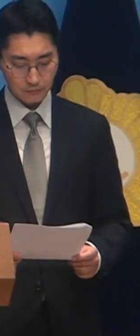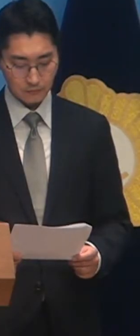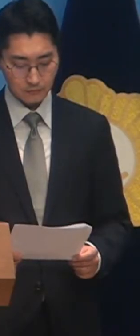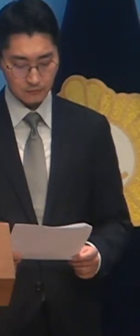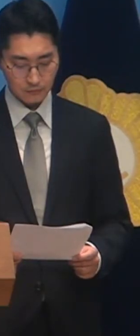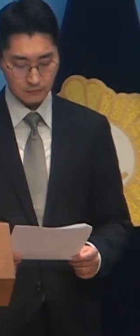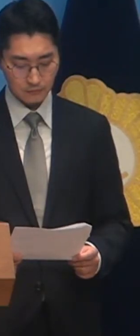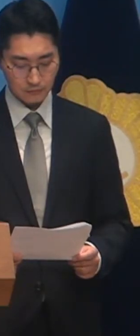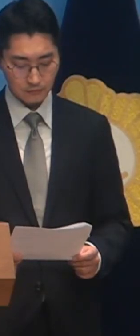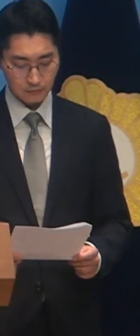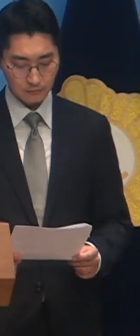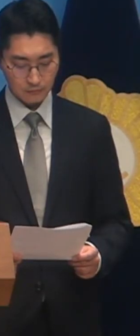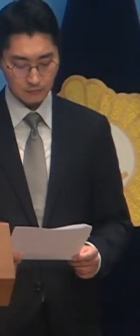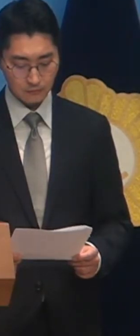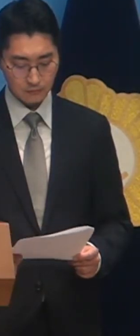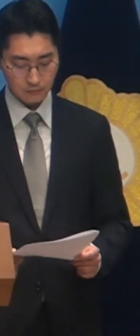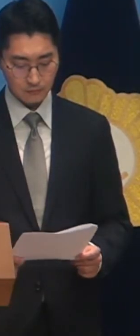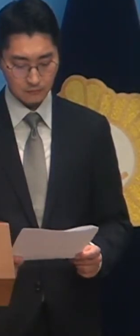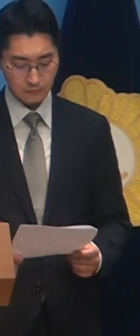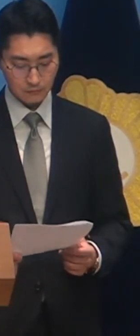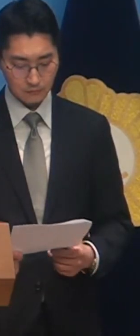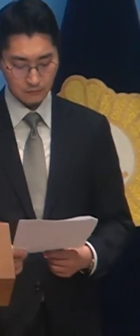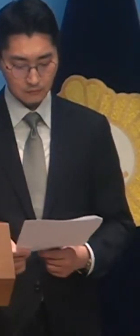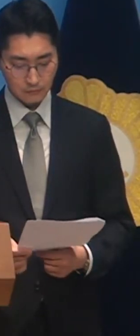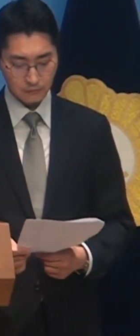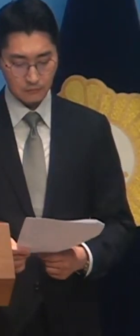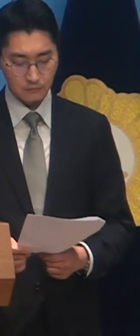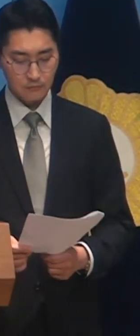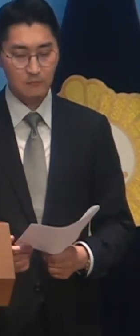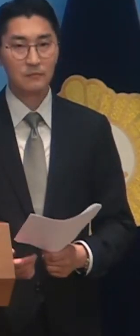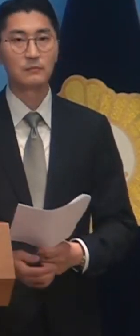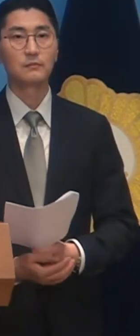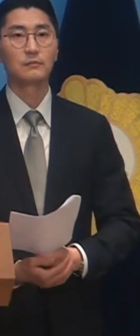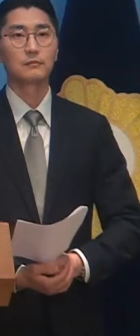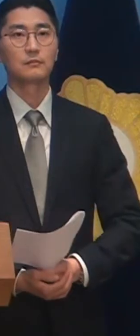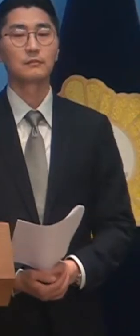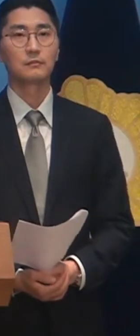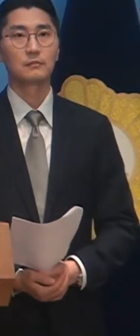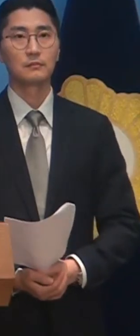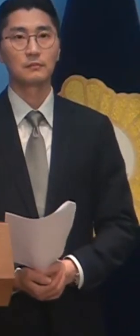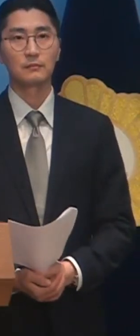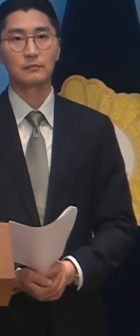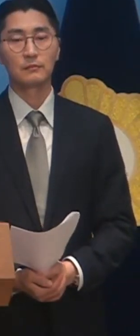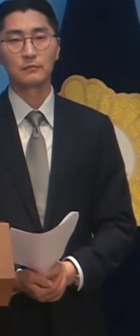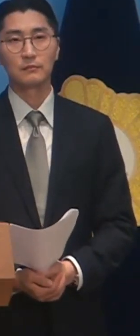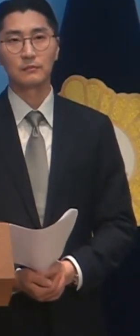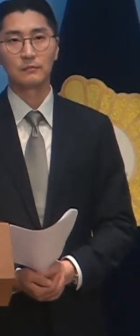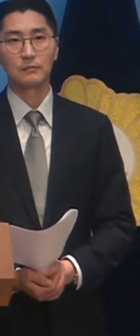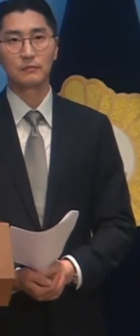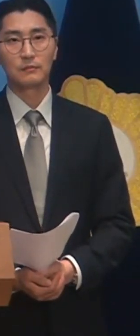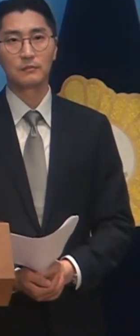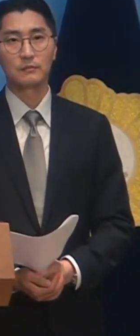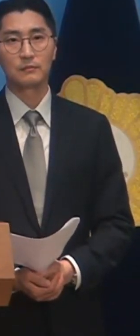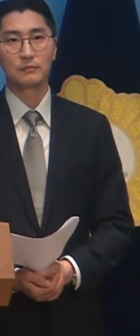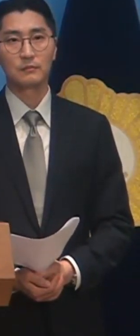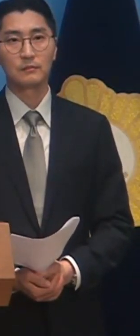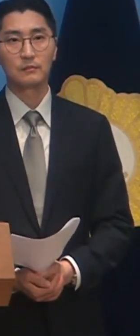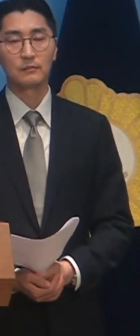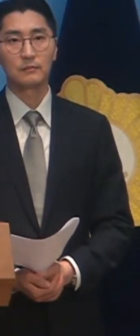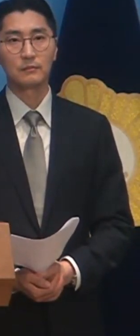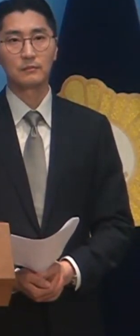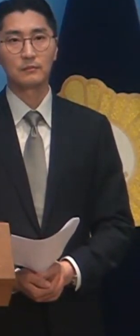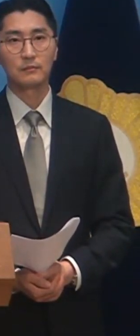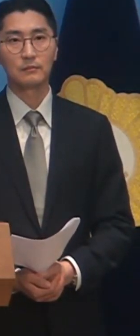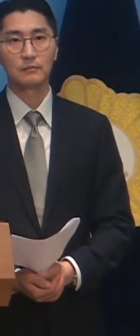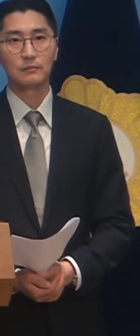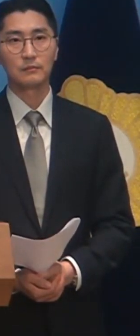입는 것은 결국 국민입니다. 검찰의 수사권은 정치적 접근이 대상이 아닌 국민의 인권과